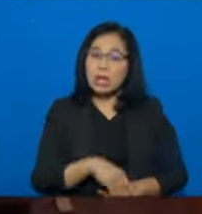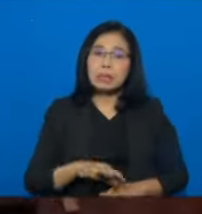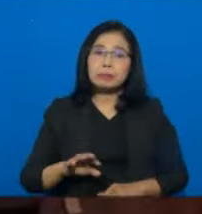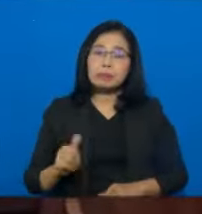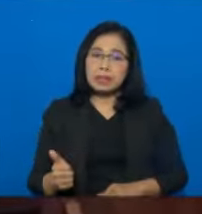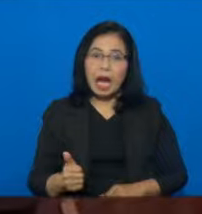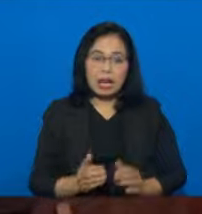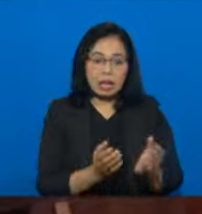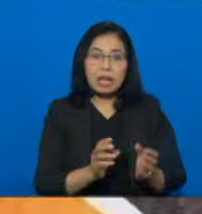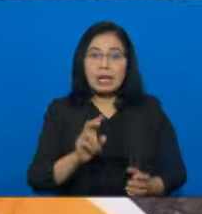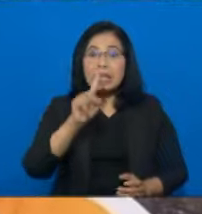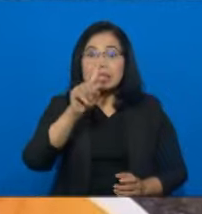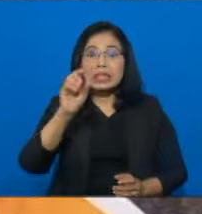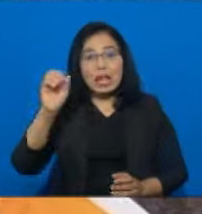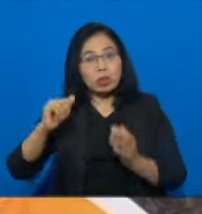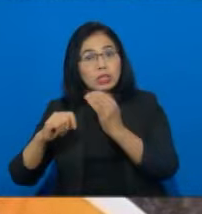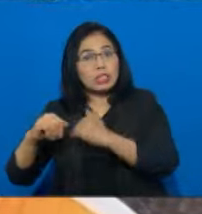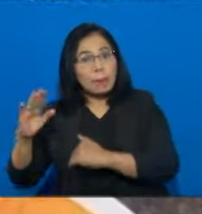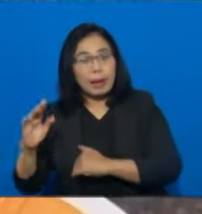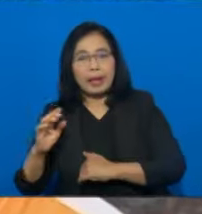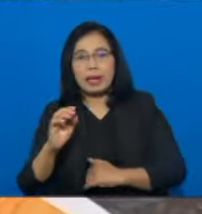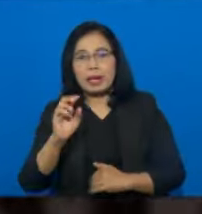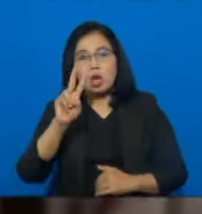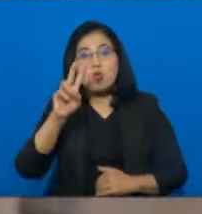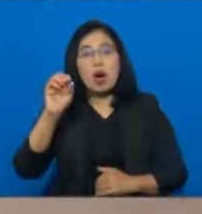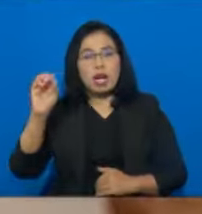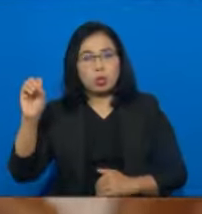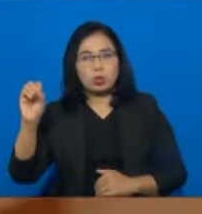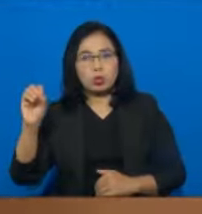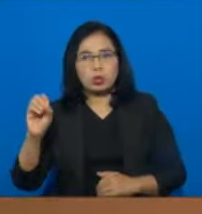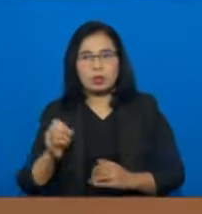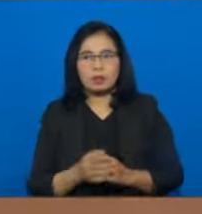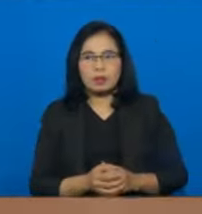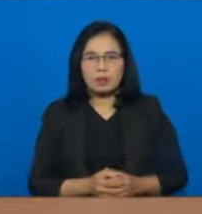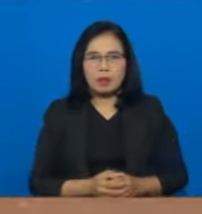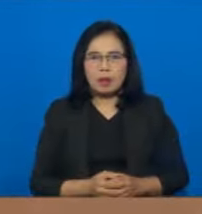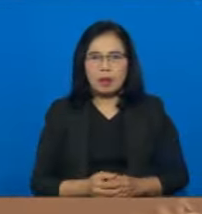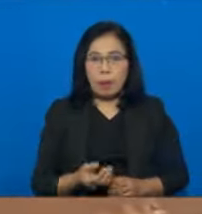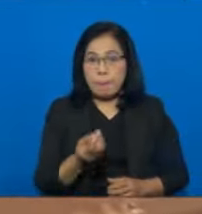bisa terjual dengan harga mulai dari Rp10.000 hingga Rp50.000 per porsinya.